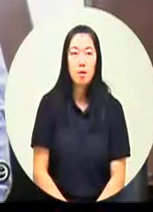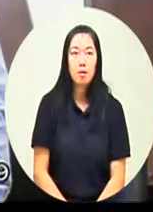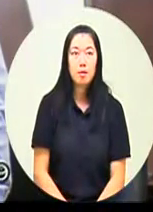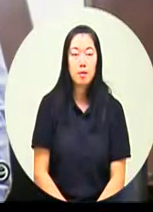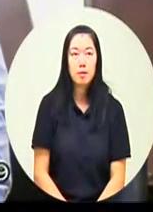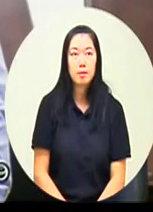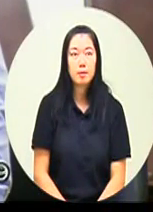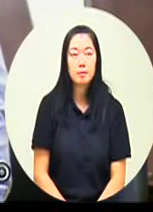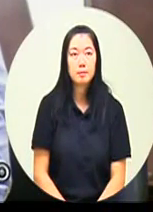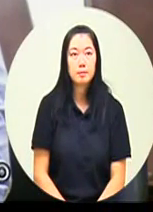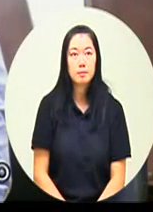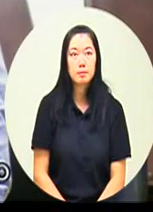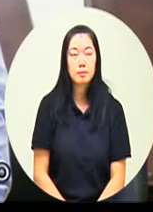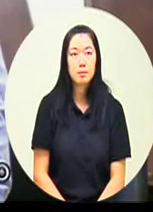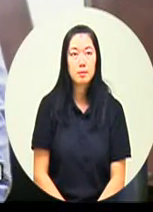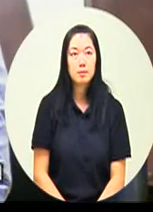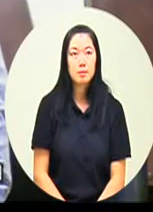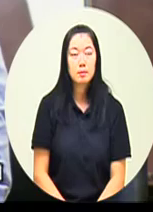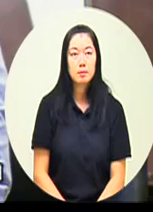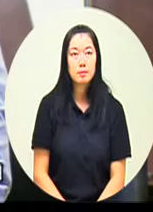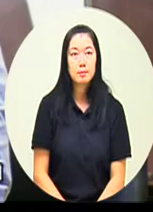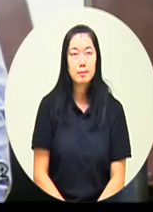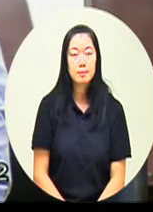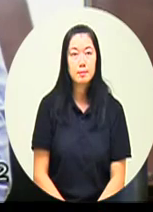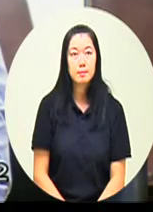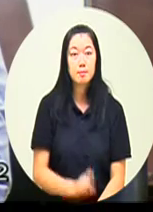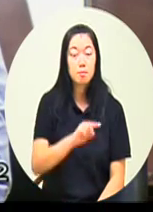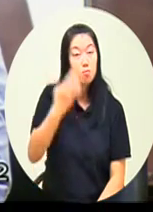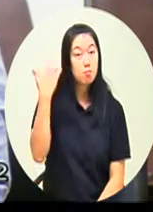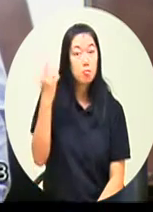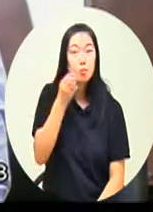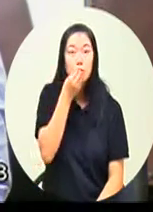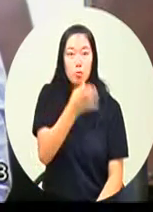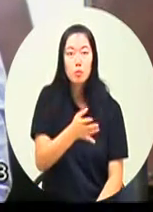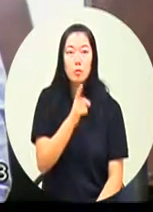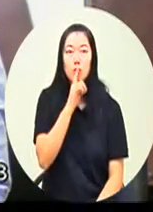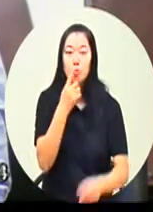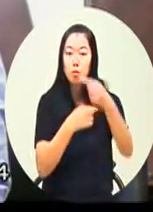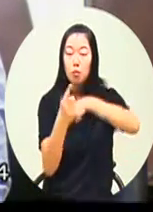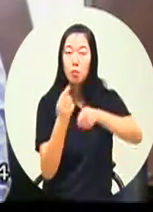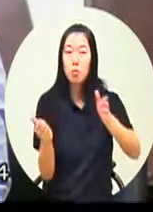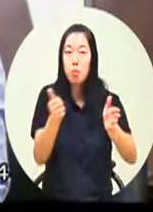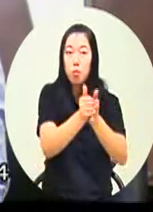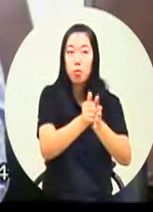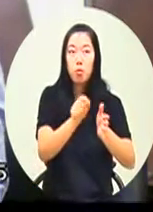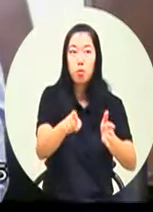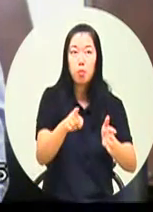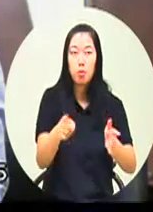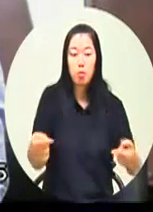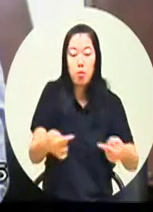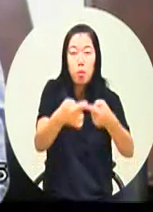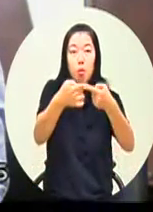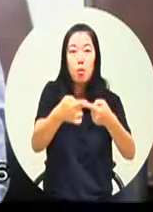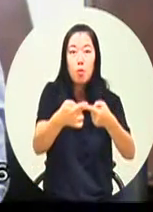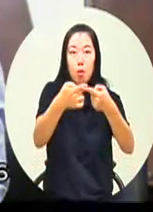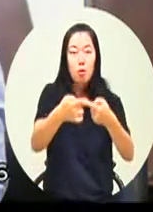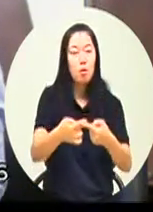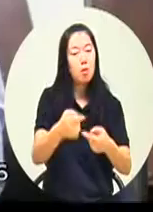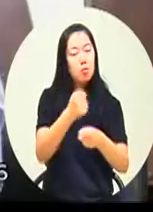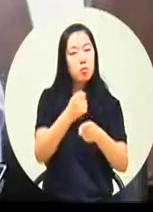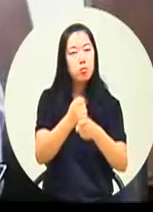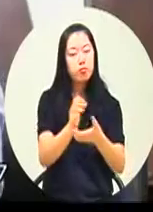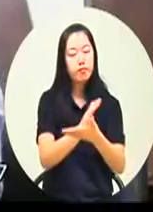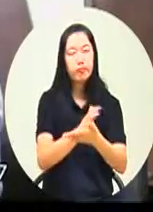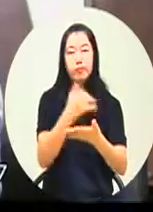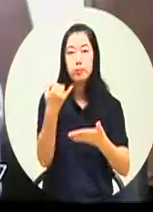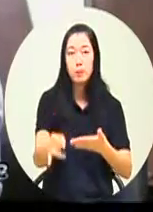当然有些我常常讲的哈，在转运的那个什么连接衔接上有做的不够好的哈。